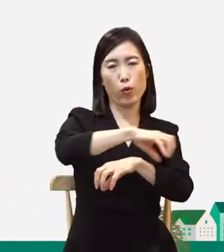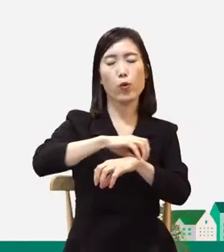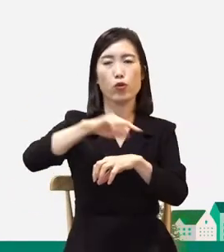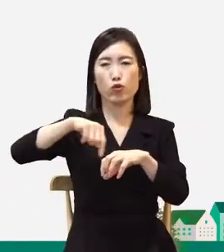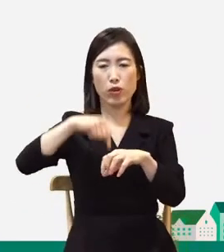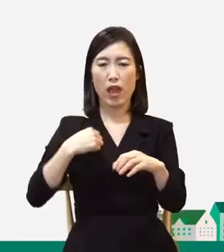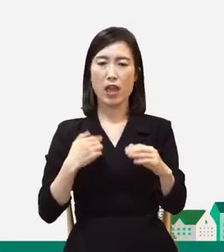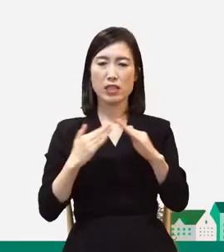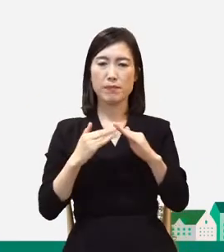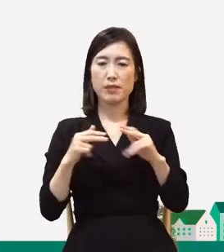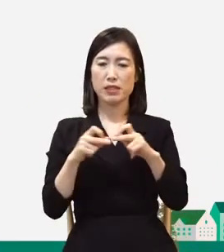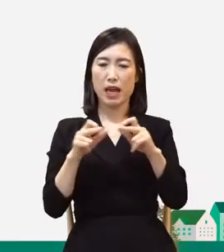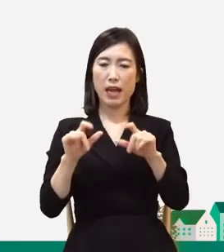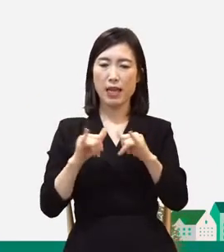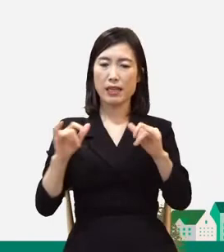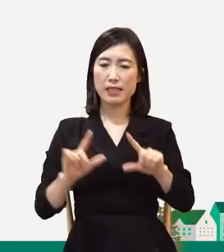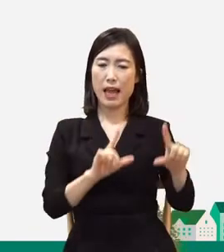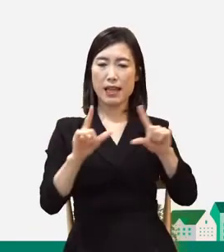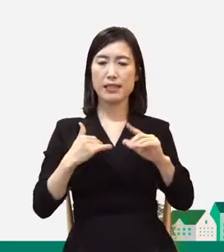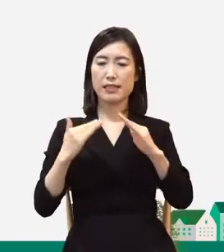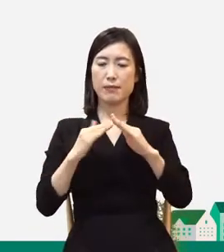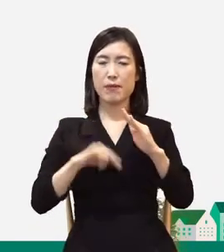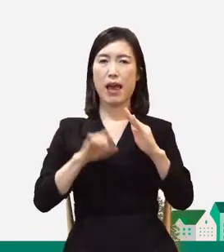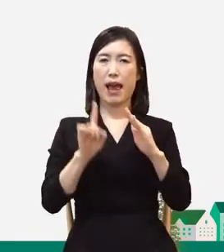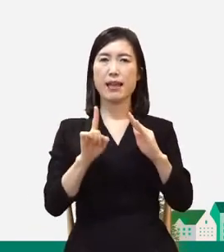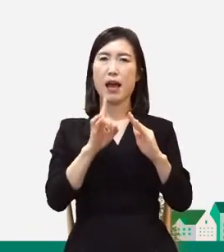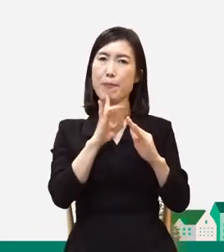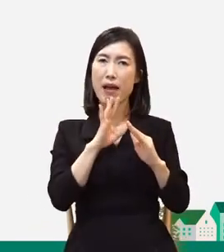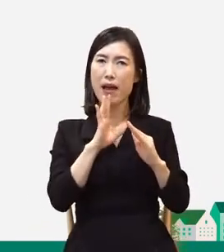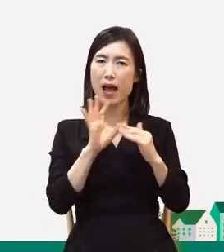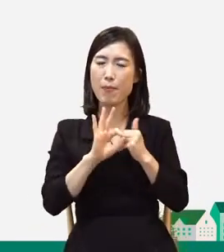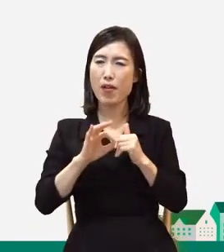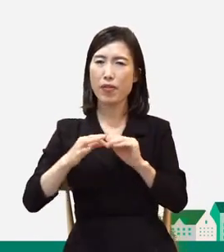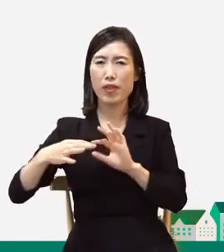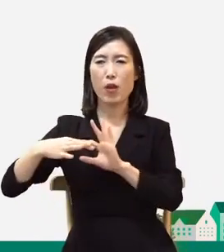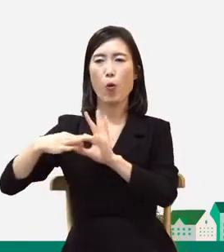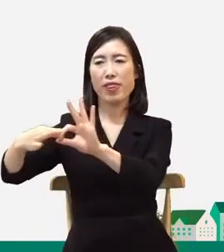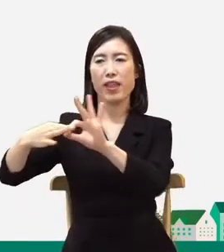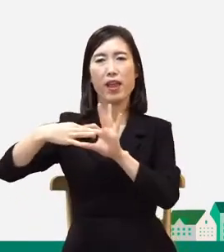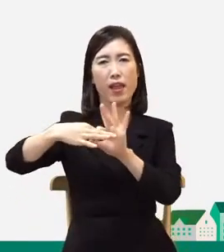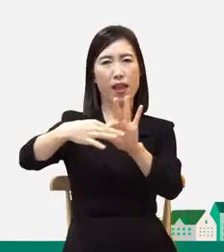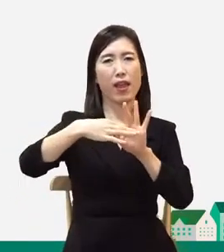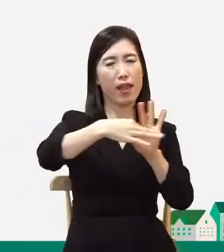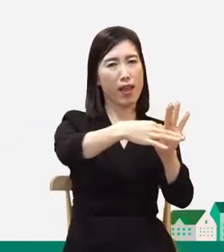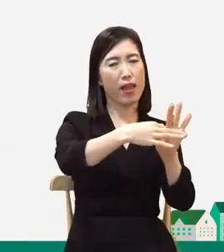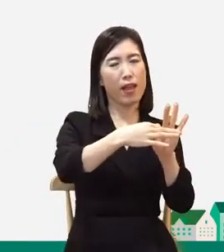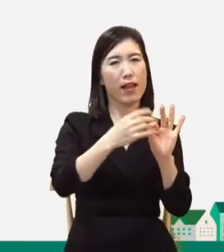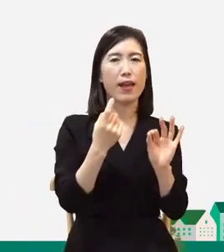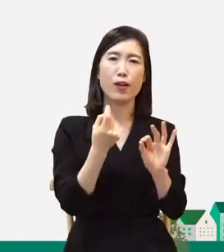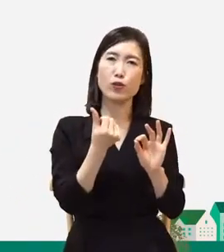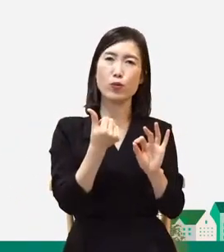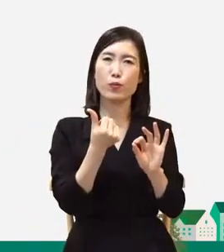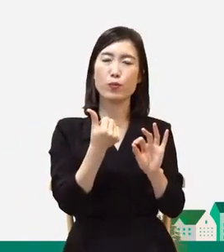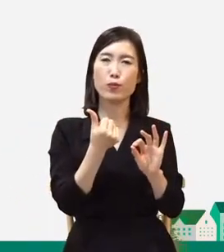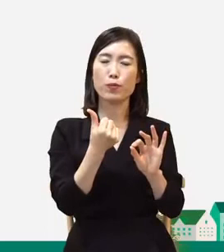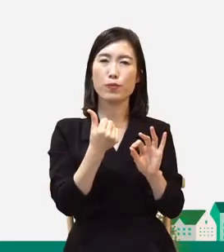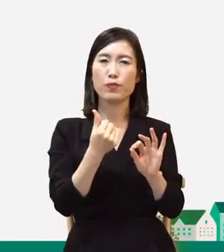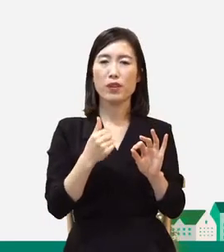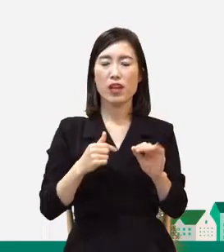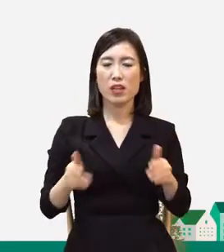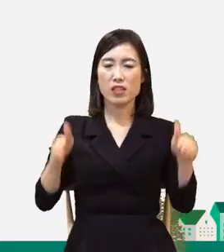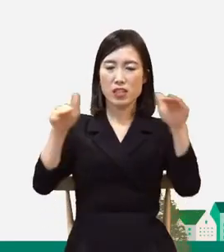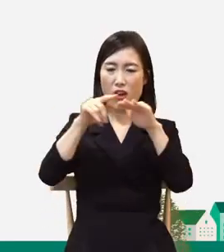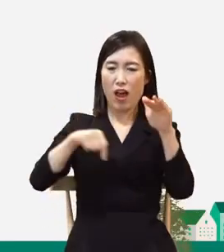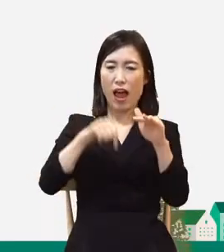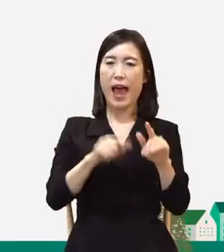서비스를 지원하는 어떤 지원하시는 분들과의 관계에만 주로 있지 이게 어떤 다른 지역